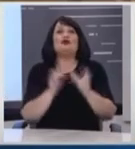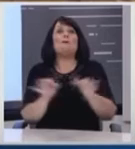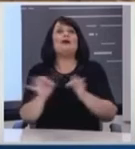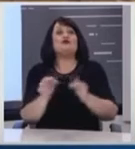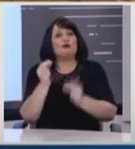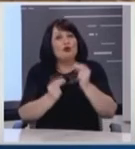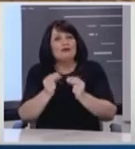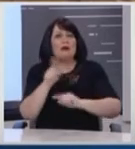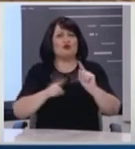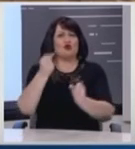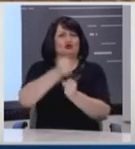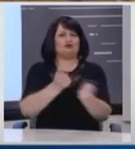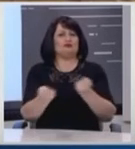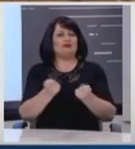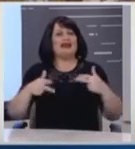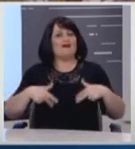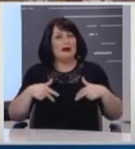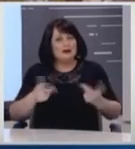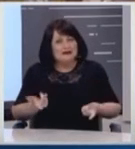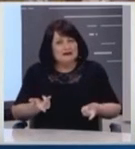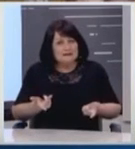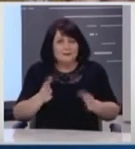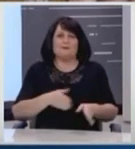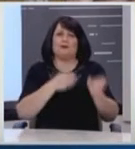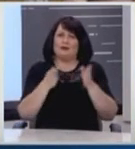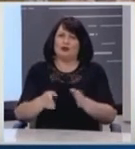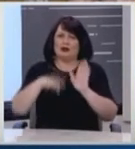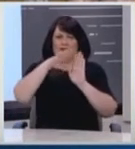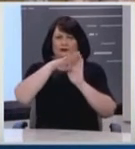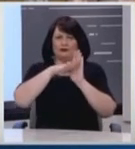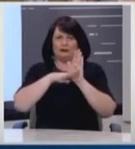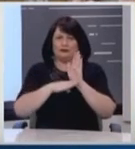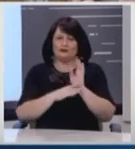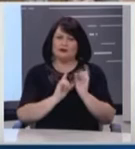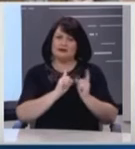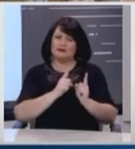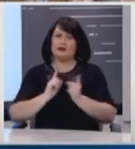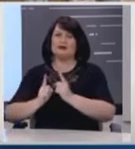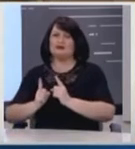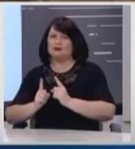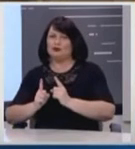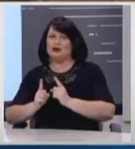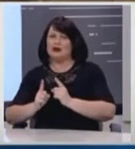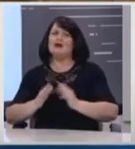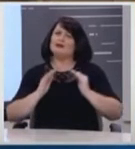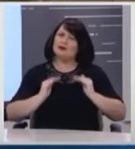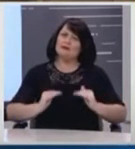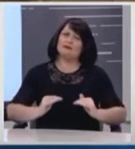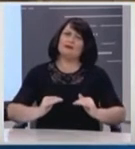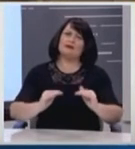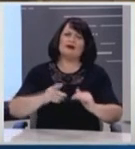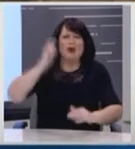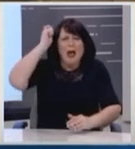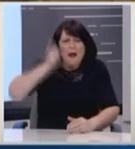τη διακυβέρνηση, διαμορφώνοντας παράλληλα όρους για συμφωνία η οποία θα διατηρεί το